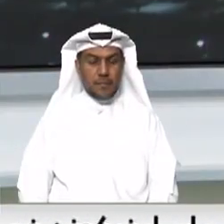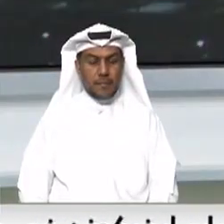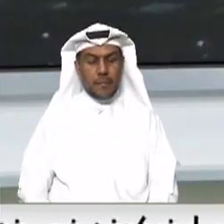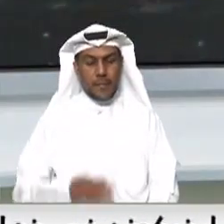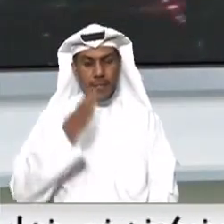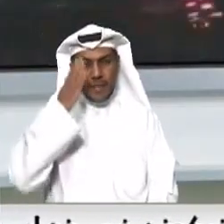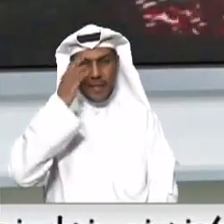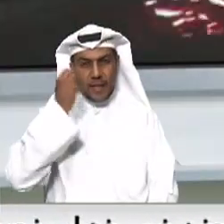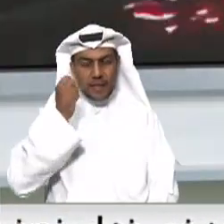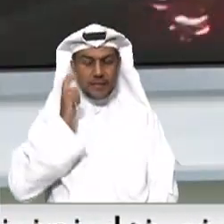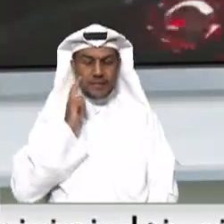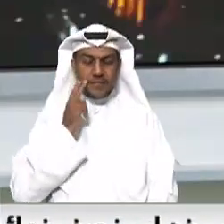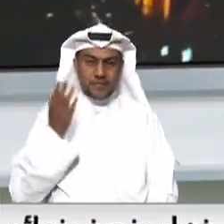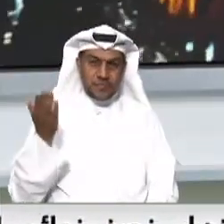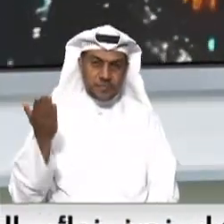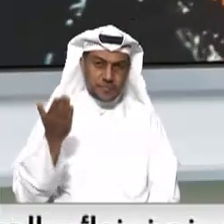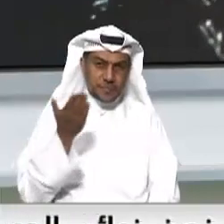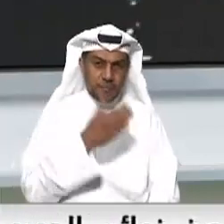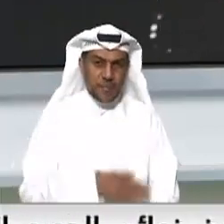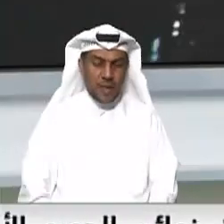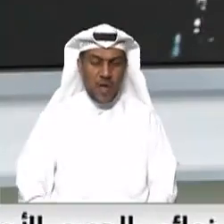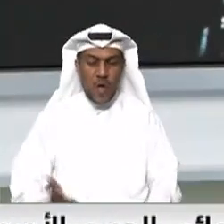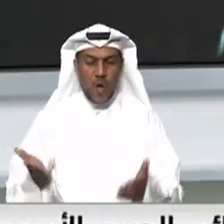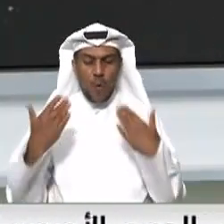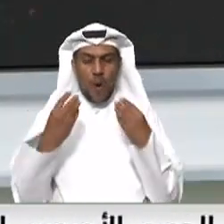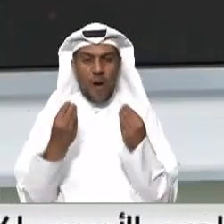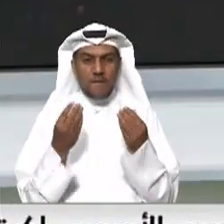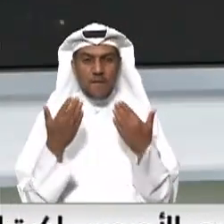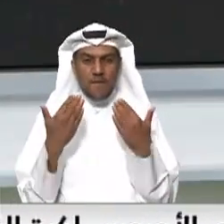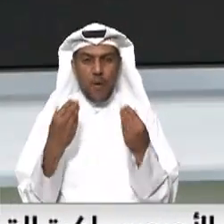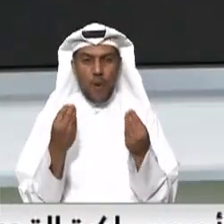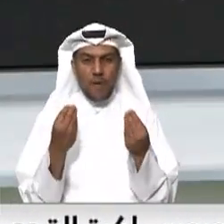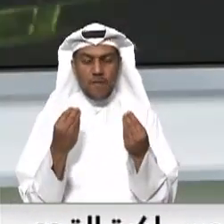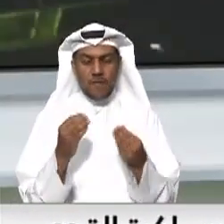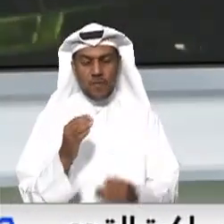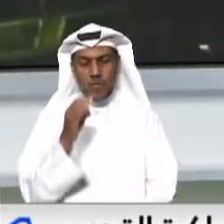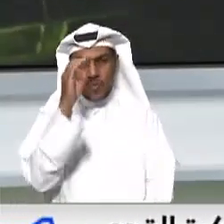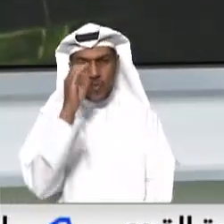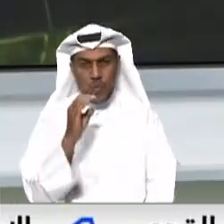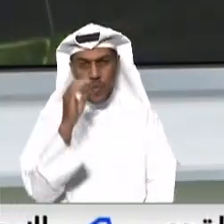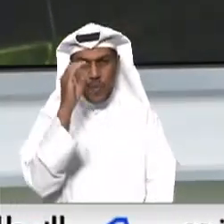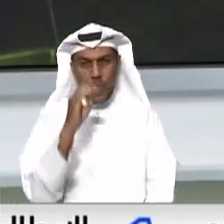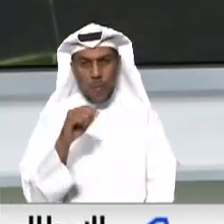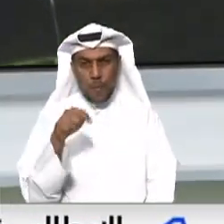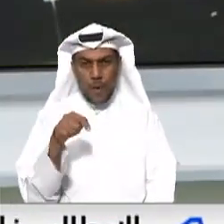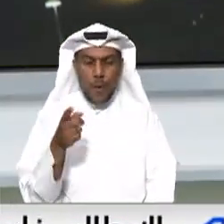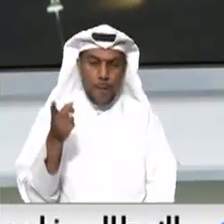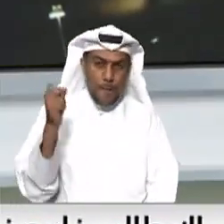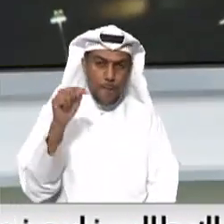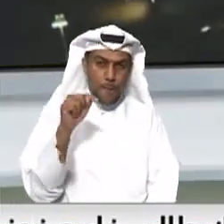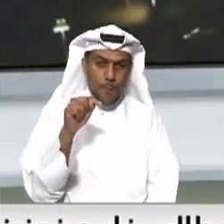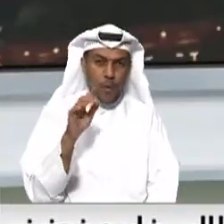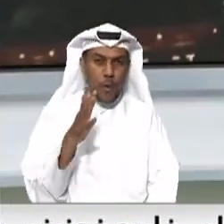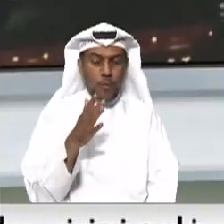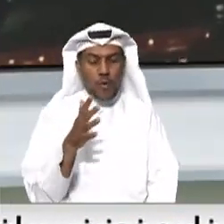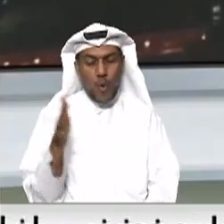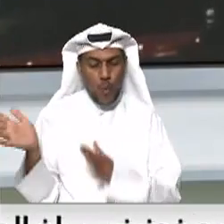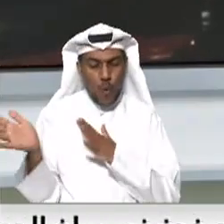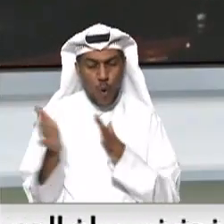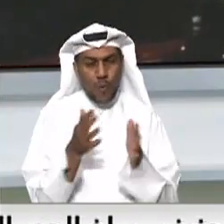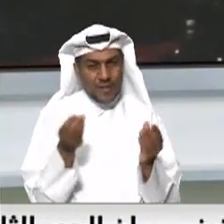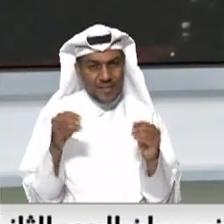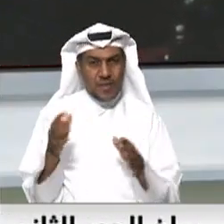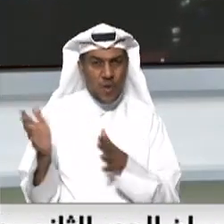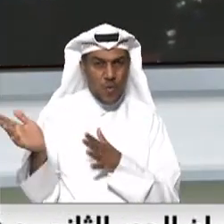اسعد الله اوقاتكم واعزائي المشاهدين الريح خفيفه الى معتدله السرعه بوجه عام كوس الرياح خفيفه اليوم لكن باكر من المتوقع انها تنشط على فترات